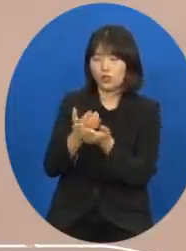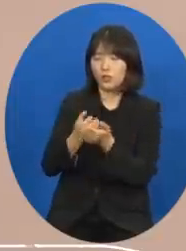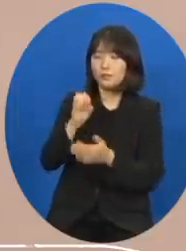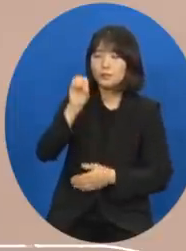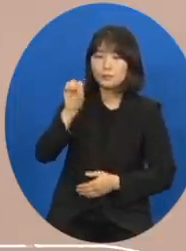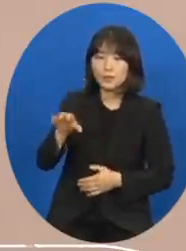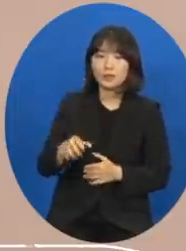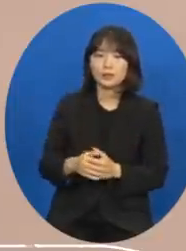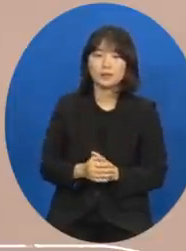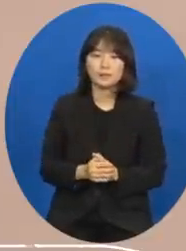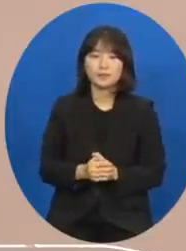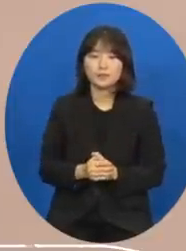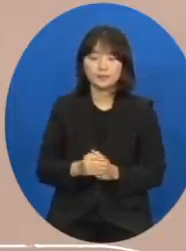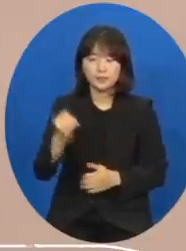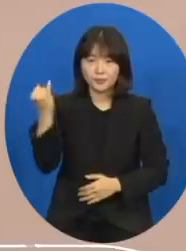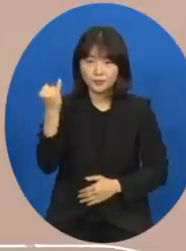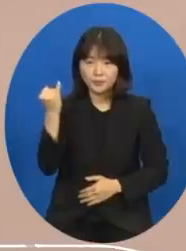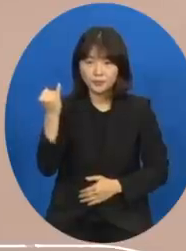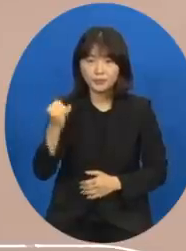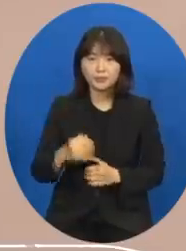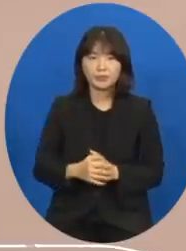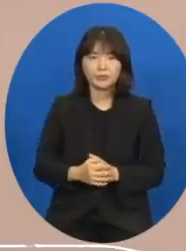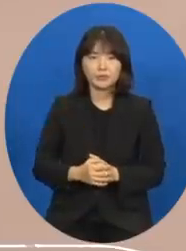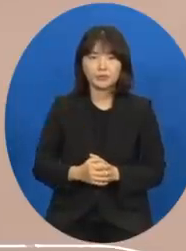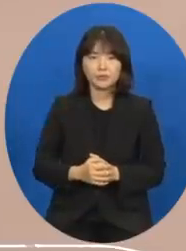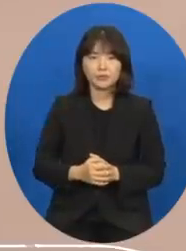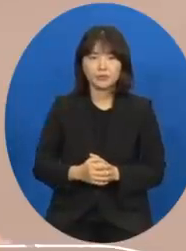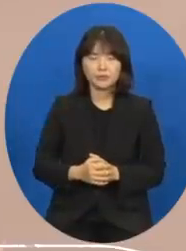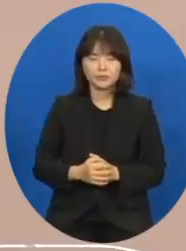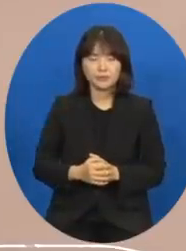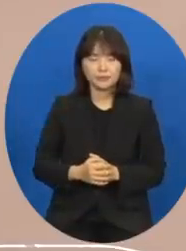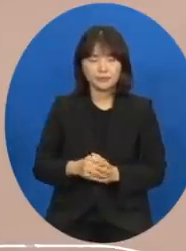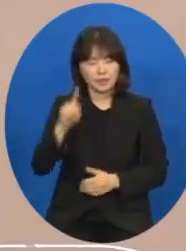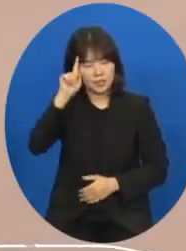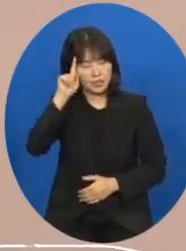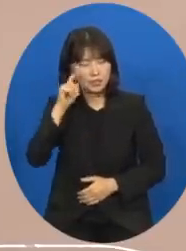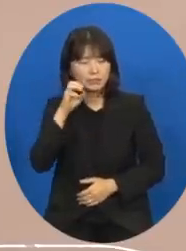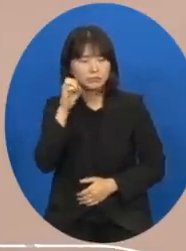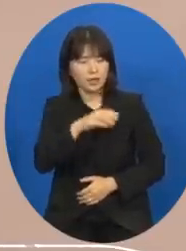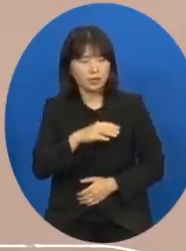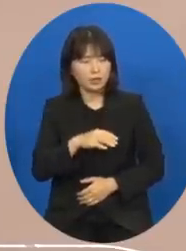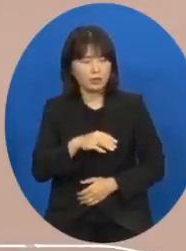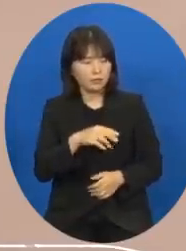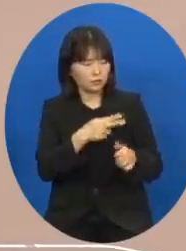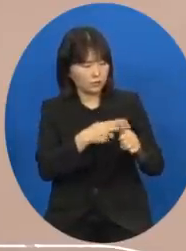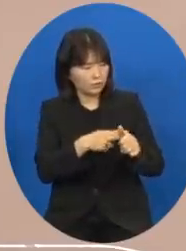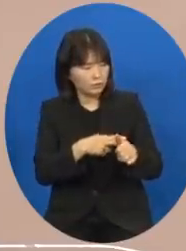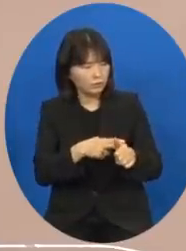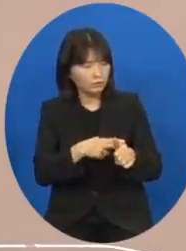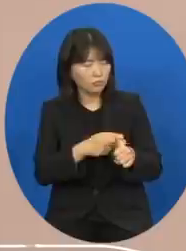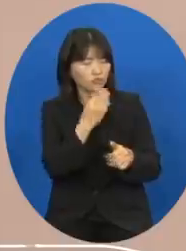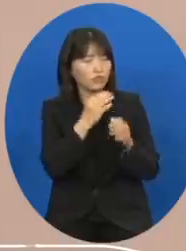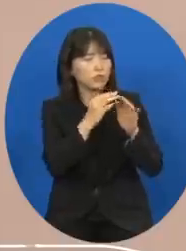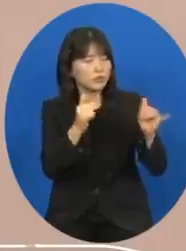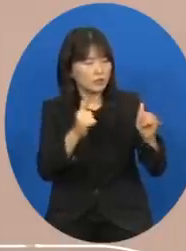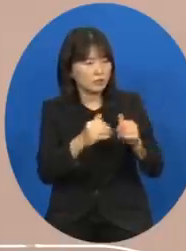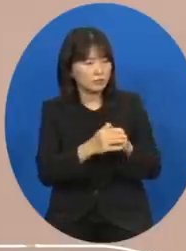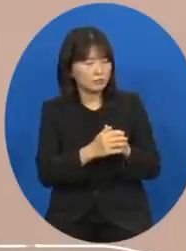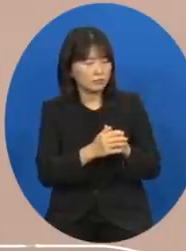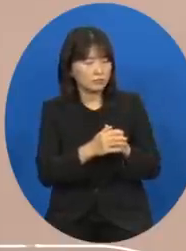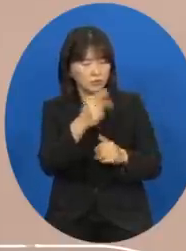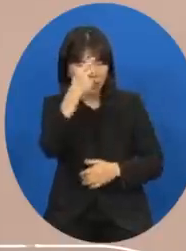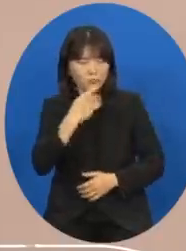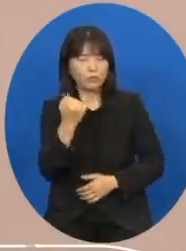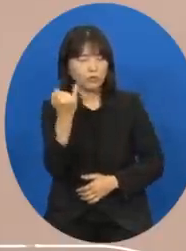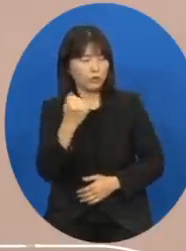하셨어요. 근데 그 여인이 아주 톡 쏘듯이 대답을 했습니다. 9절에 선생님은 유대 사람인데 어떻게